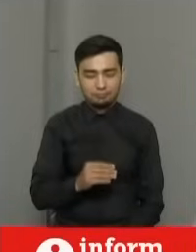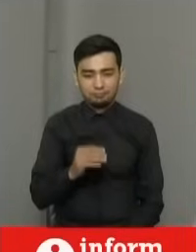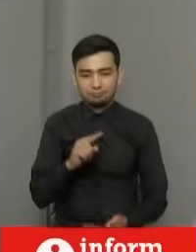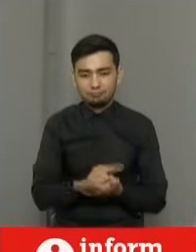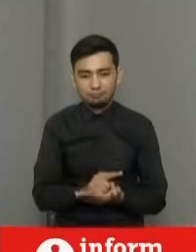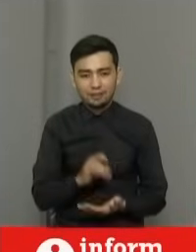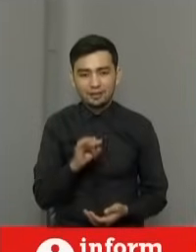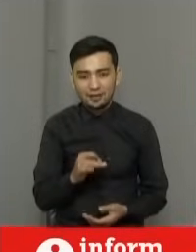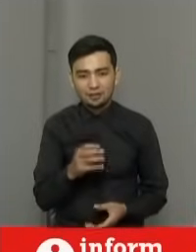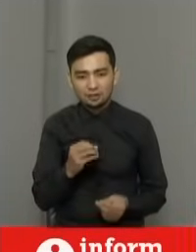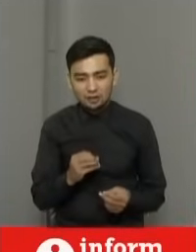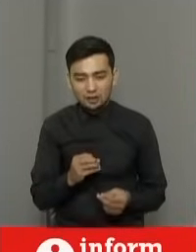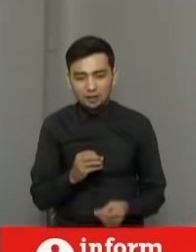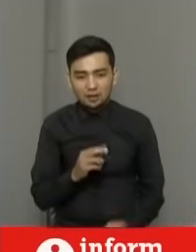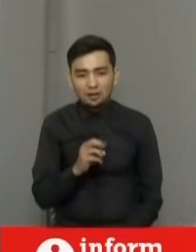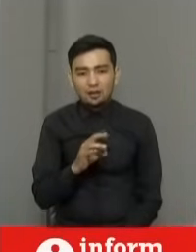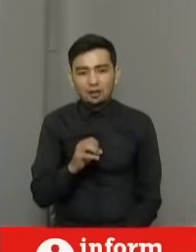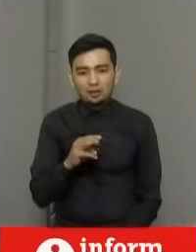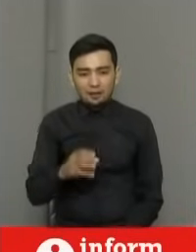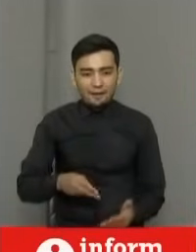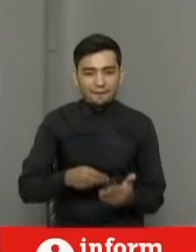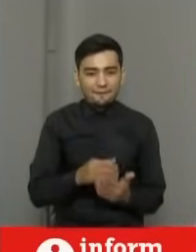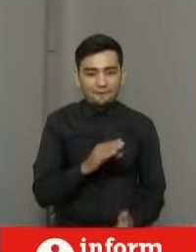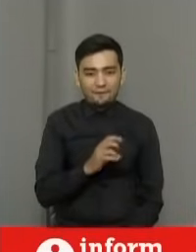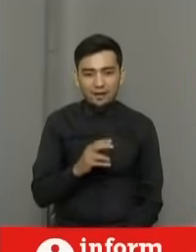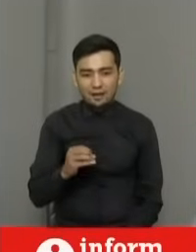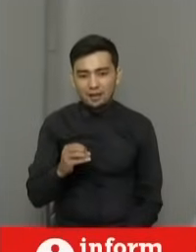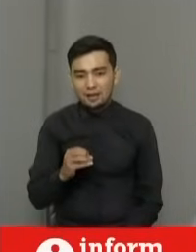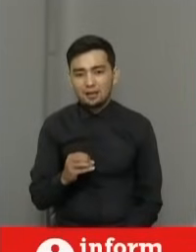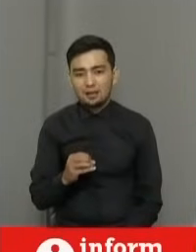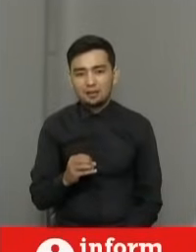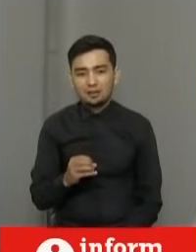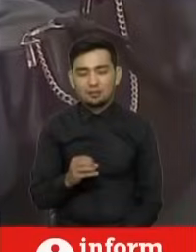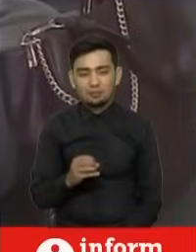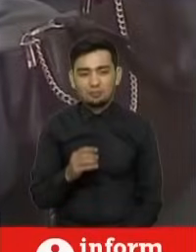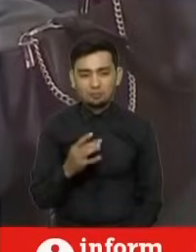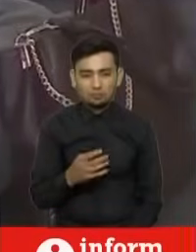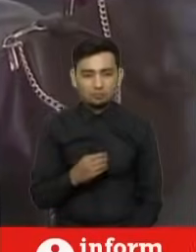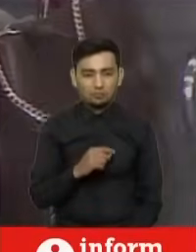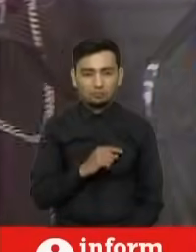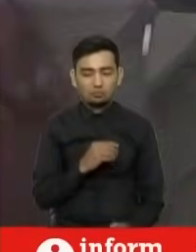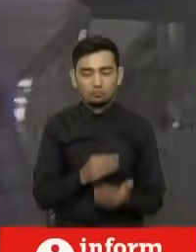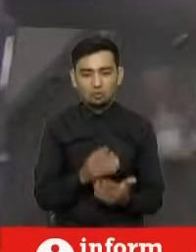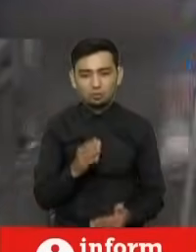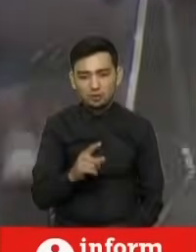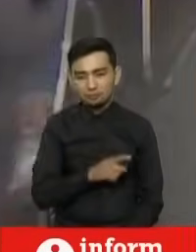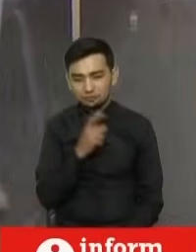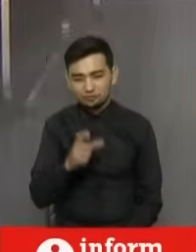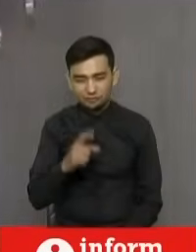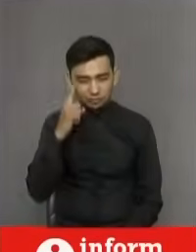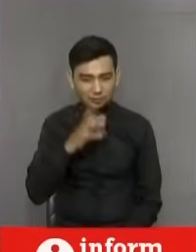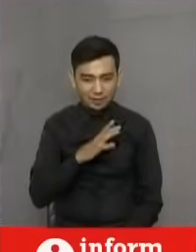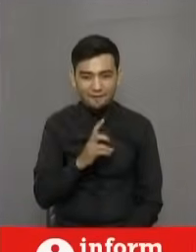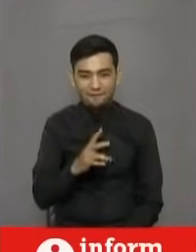конечно, рынок откорректирует, но первоначальный взлет будет просто сумасшедшим. По мнению экспертов, даже если